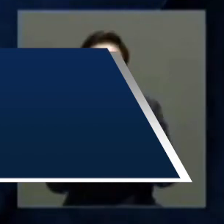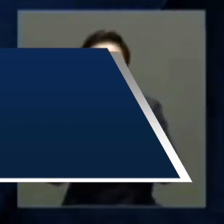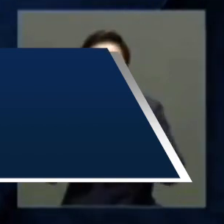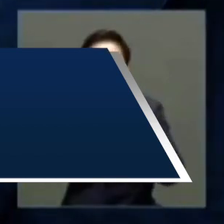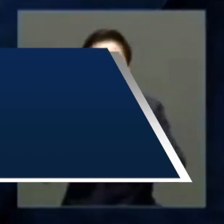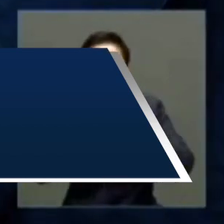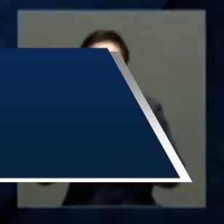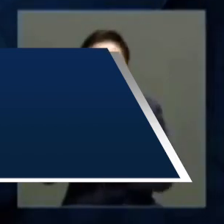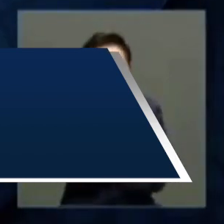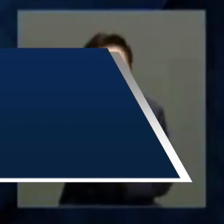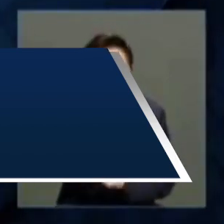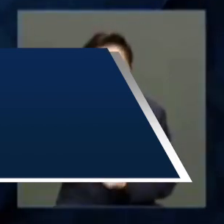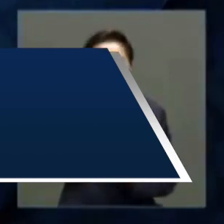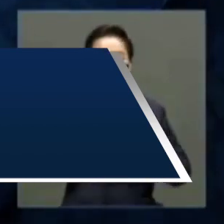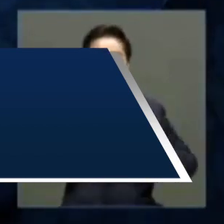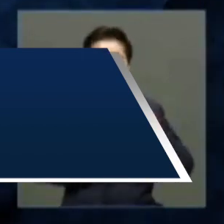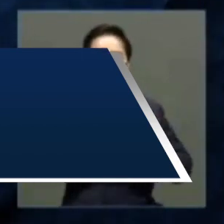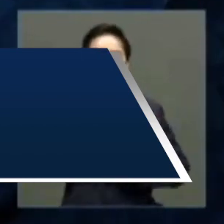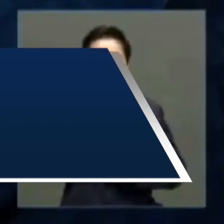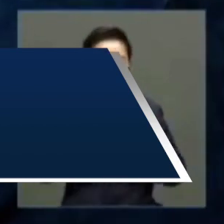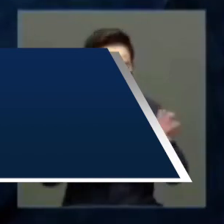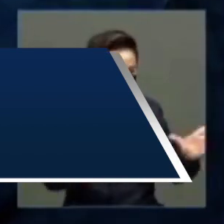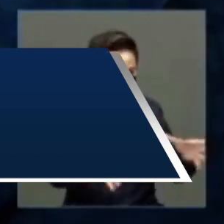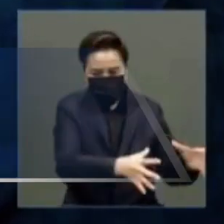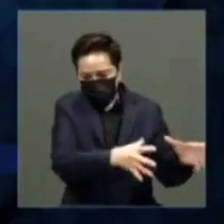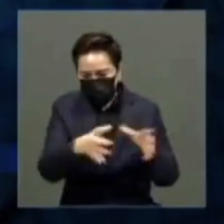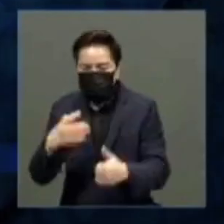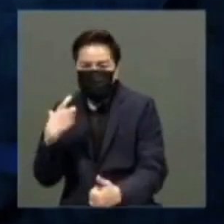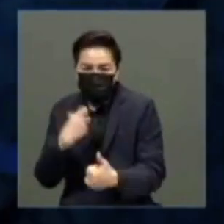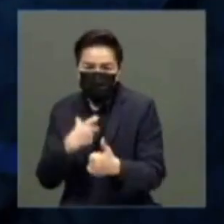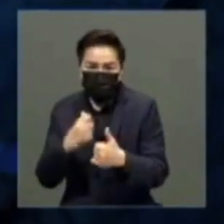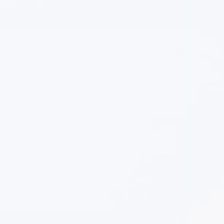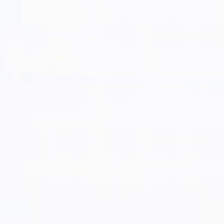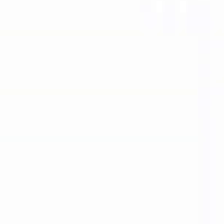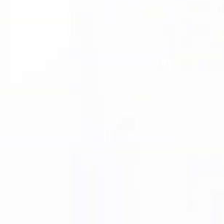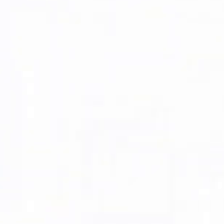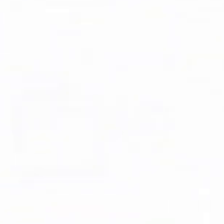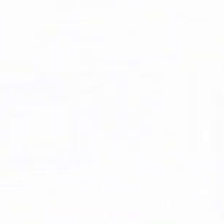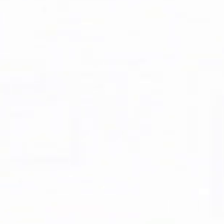จะเป็นไปได้อย่างปลอดภัยก็อยู่ที่ความครอบคลุมของการฉีดวัคซีนด้วยค่ะ